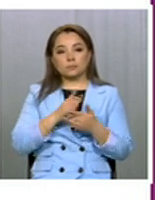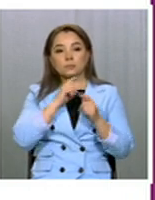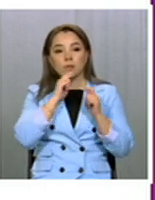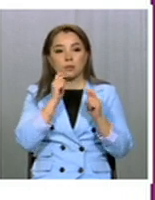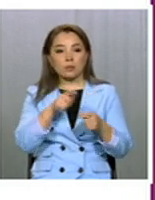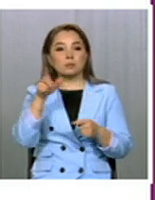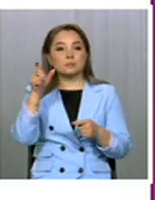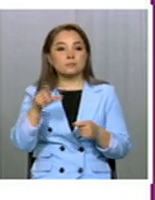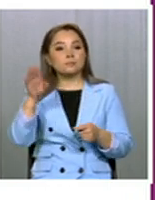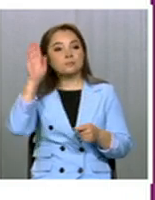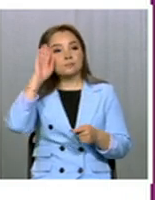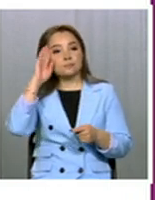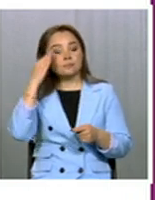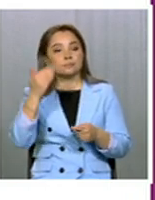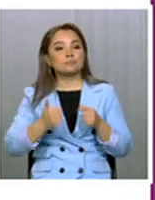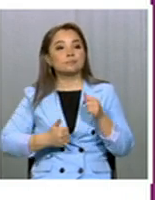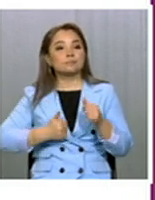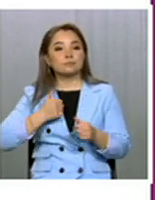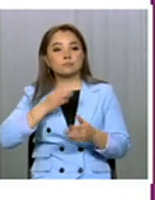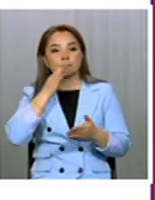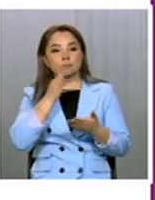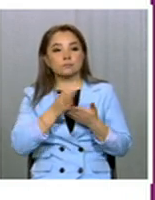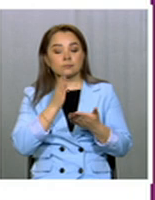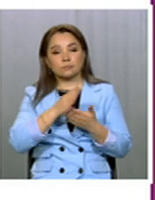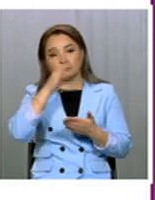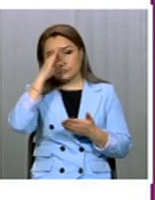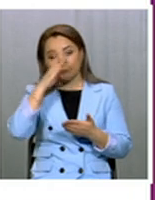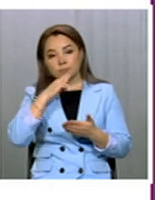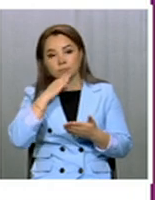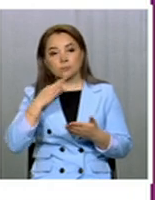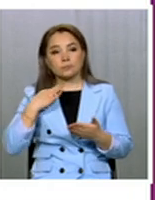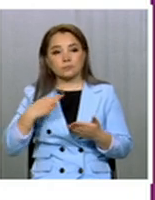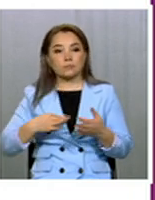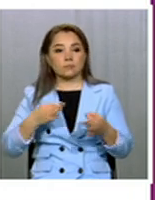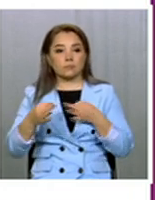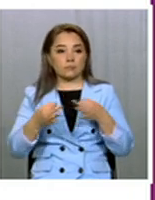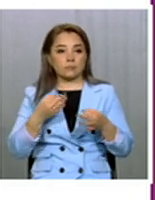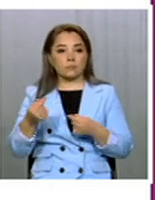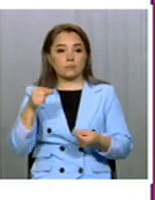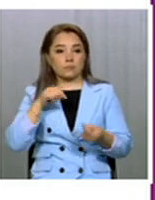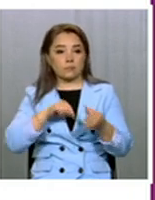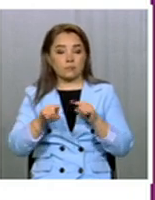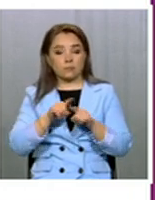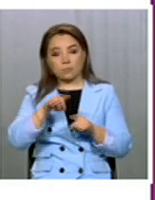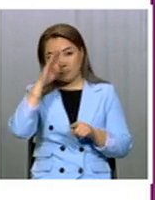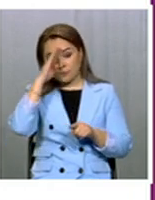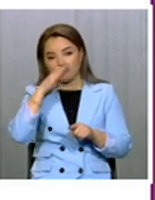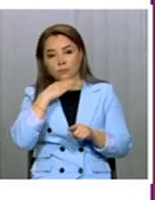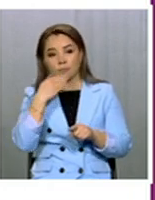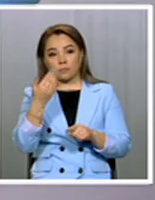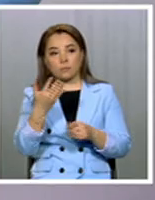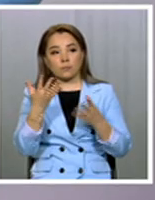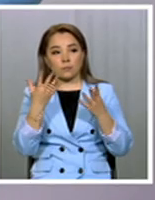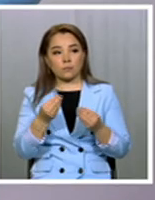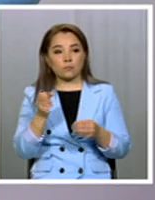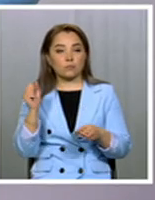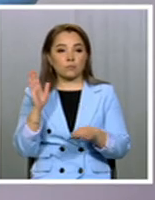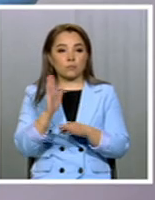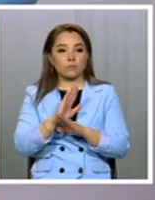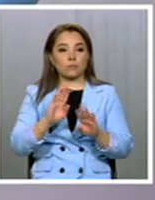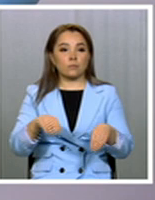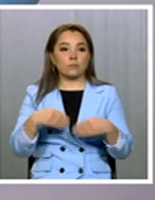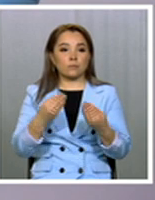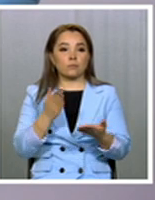жігіттің әкесіне келіп мақтануы, әке мен баланың диалогы және әке үкімі берілген екен.